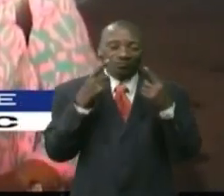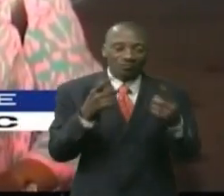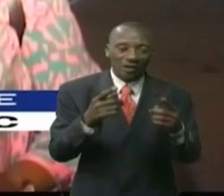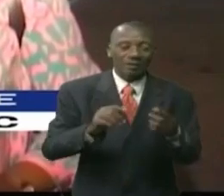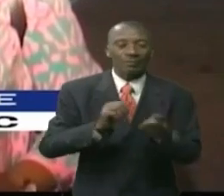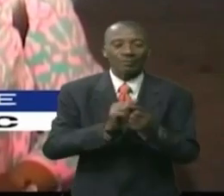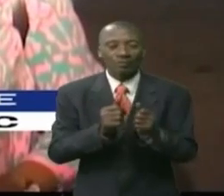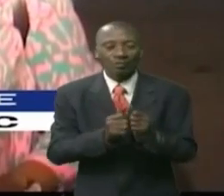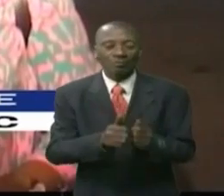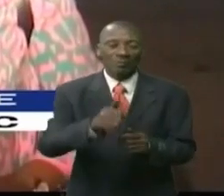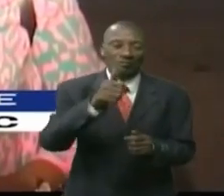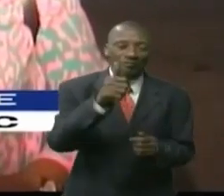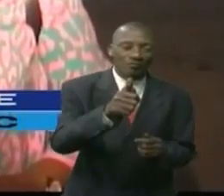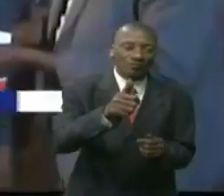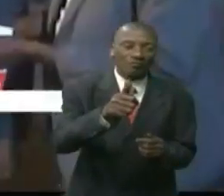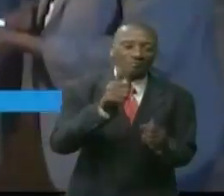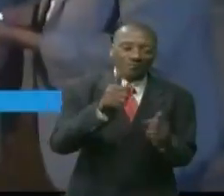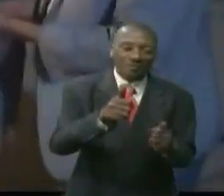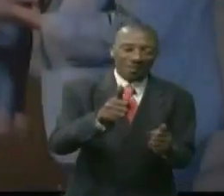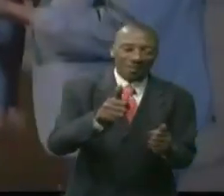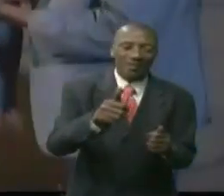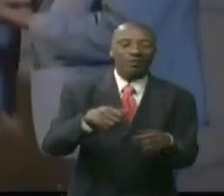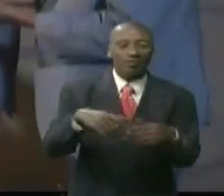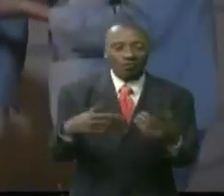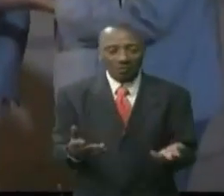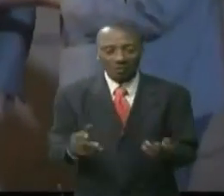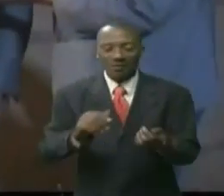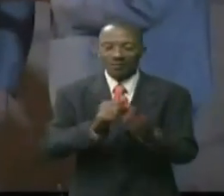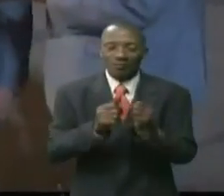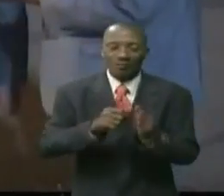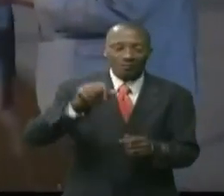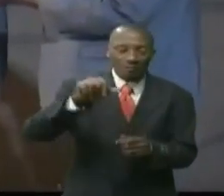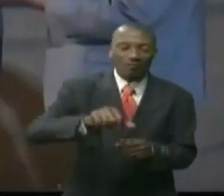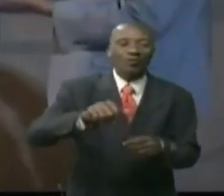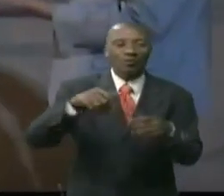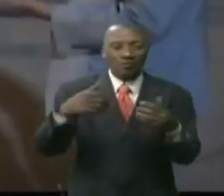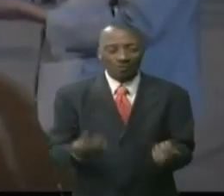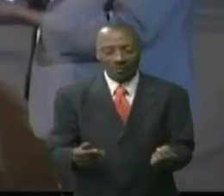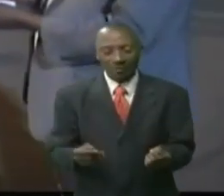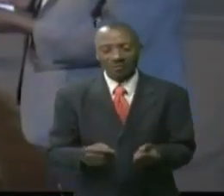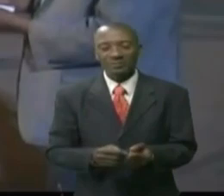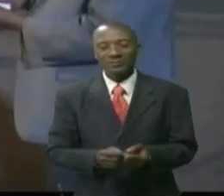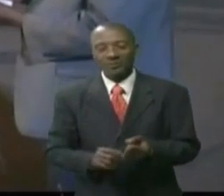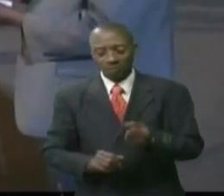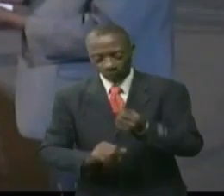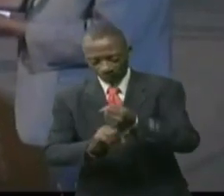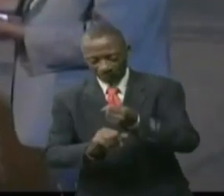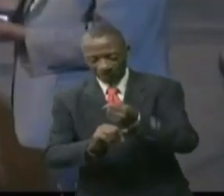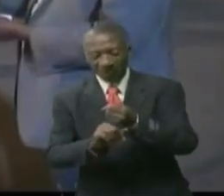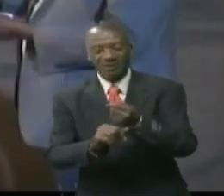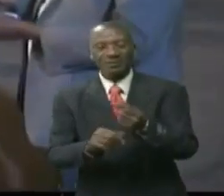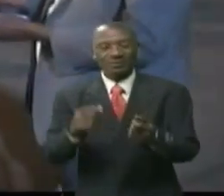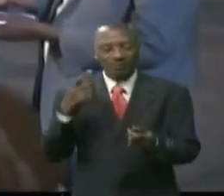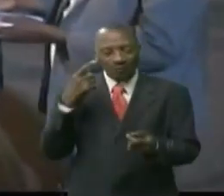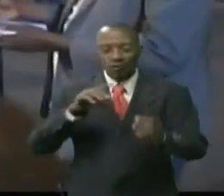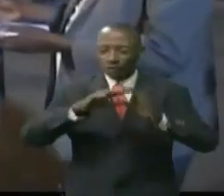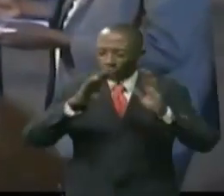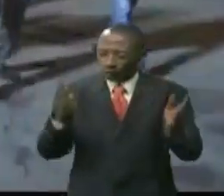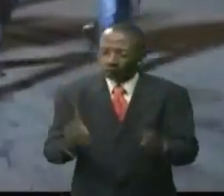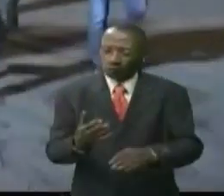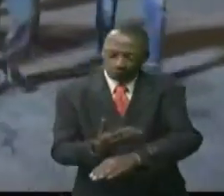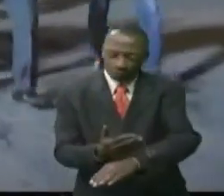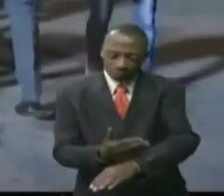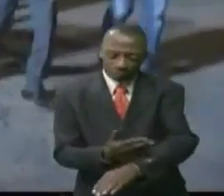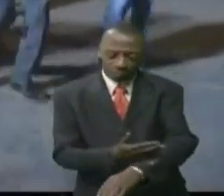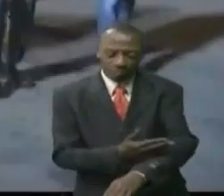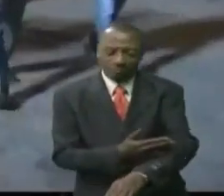particulièrement la redevance qui nous tient à cœur parce que l'avenir de la Radio Télévision nationale congolaise dépend de la redevance